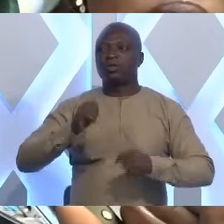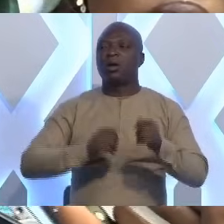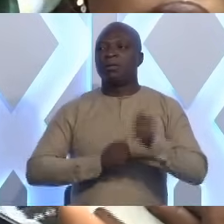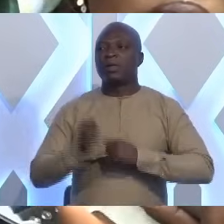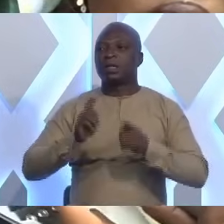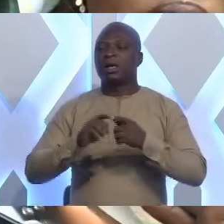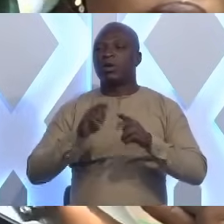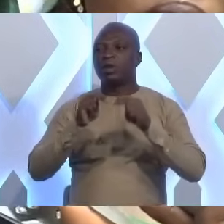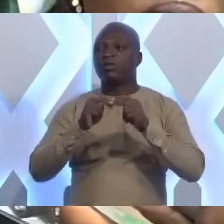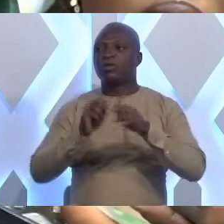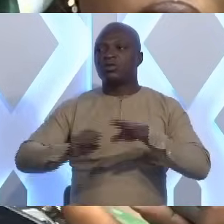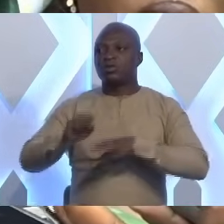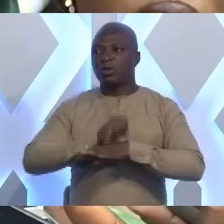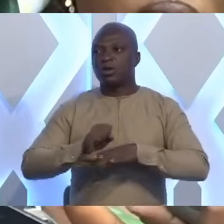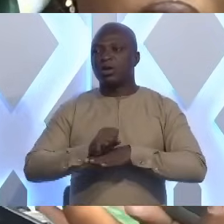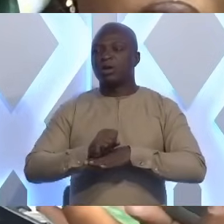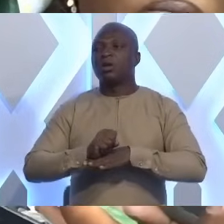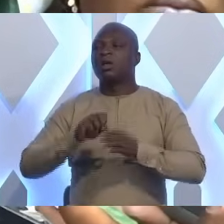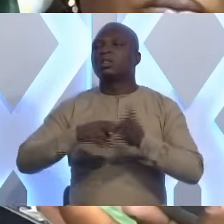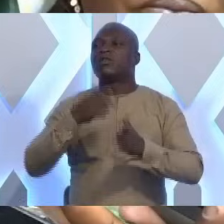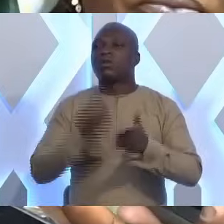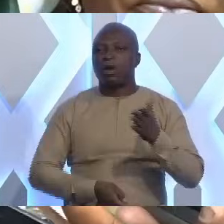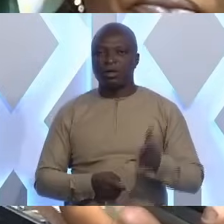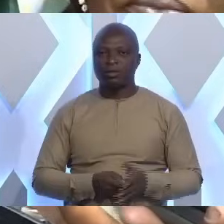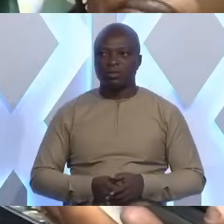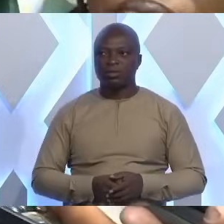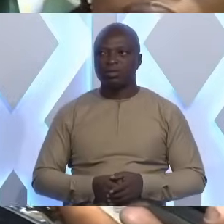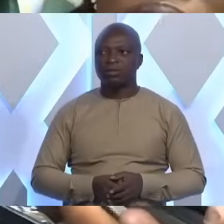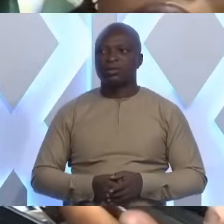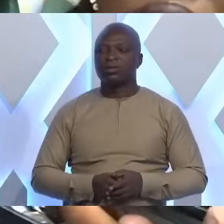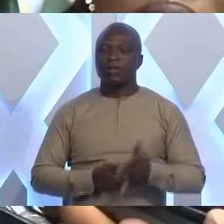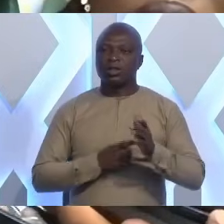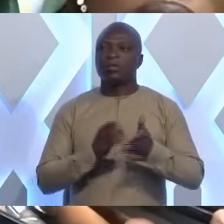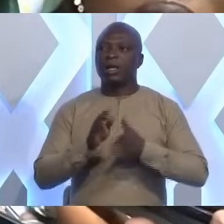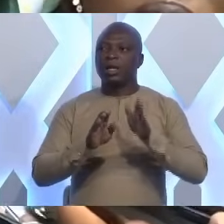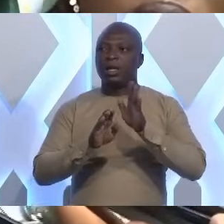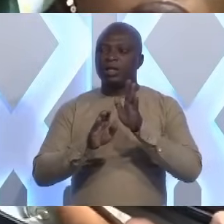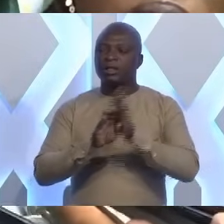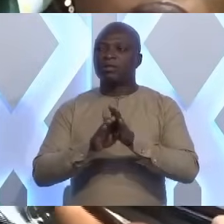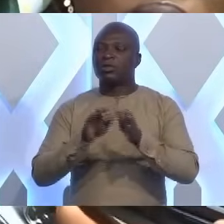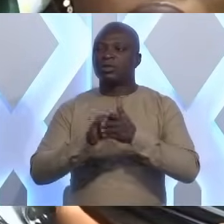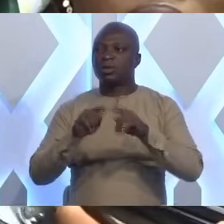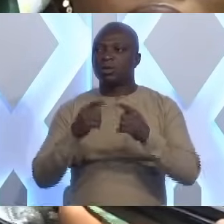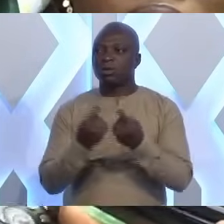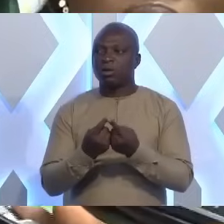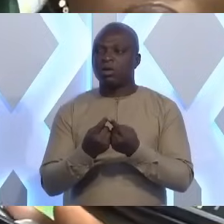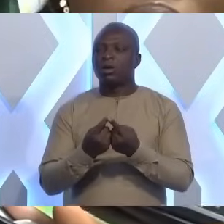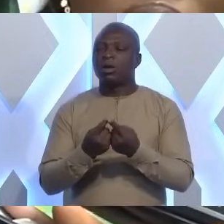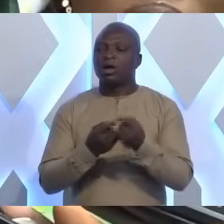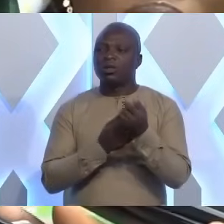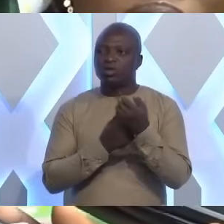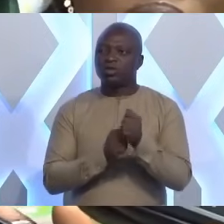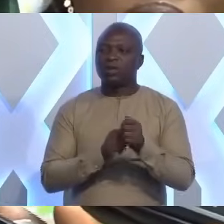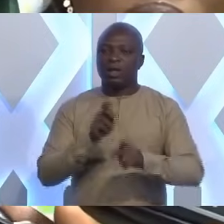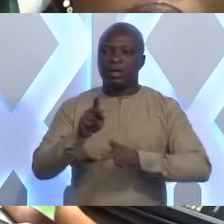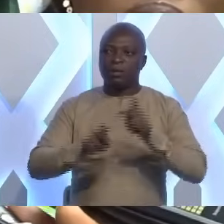l'étape supérieure. L'étape supérieure, c'est quoi? Dénoncer, par exemple, les accords coloniaux, emboîter les pas